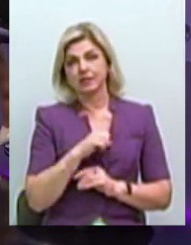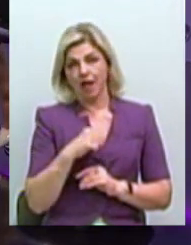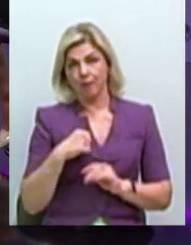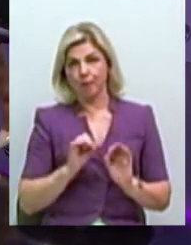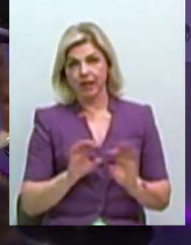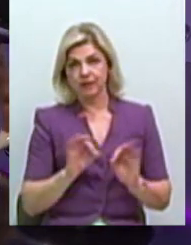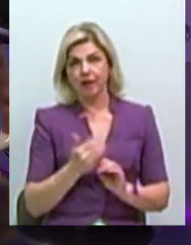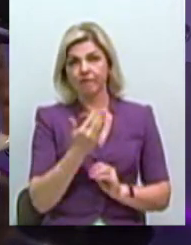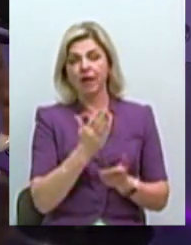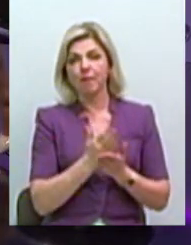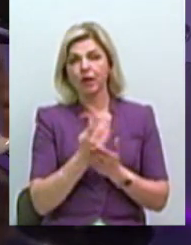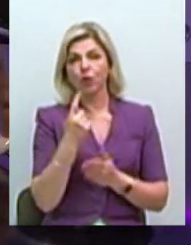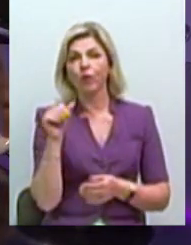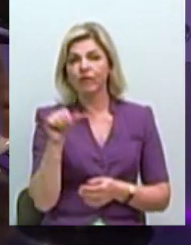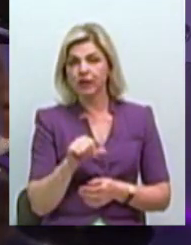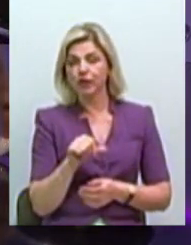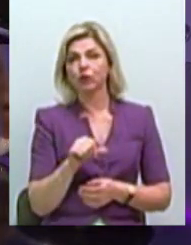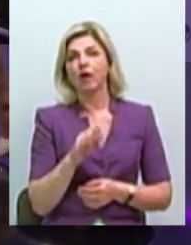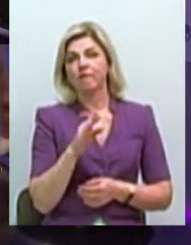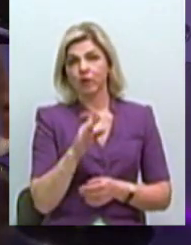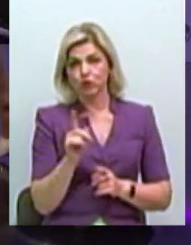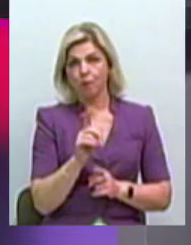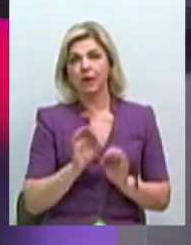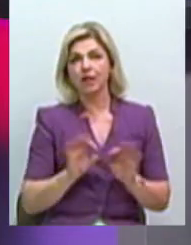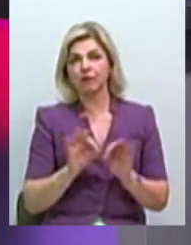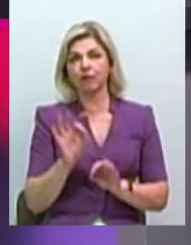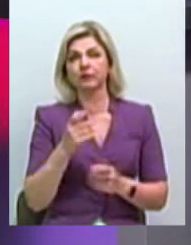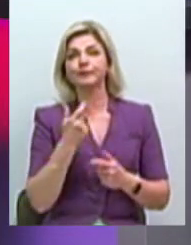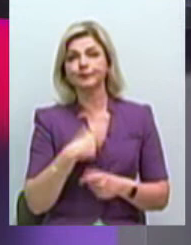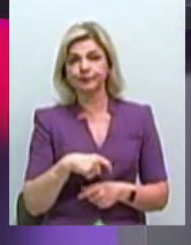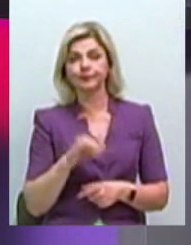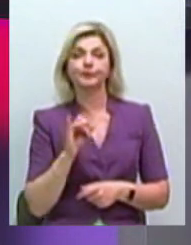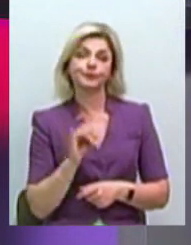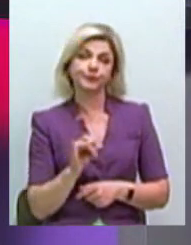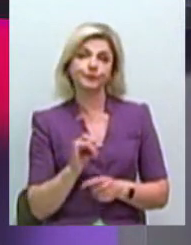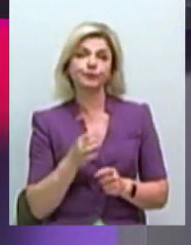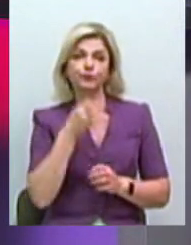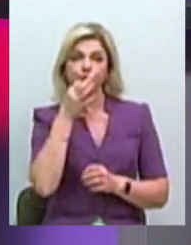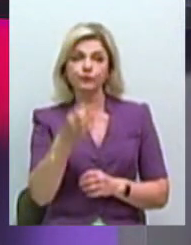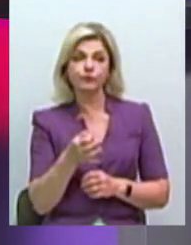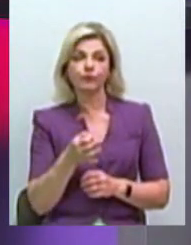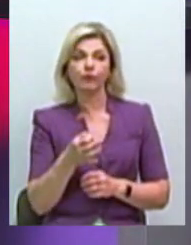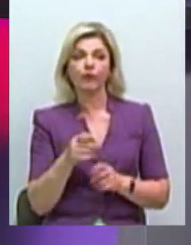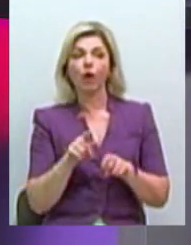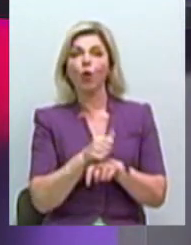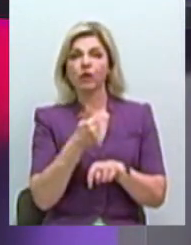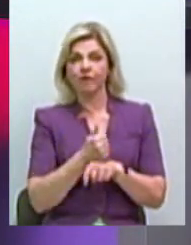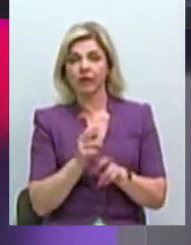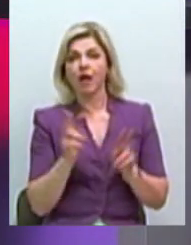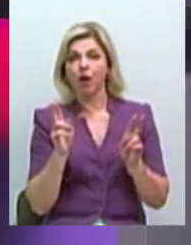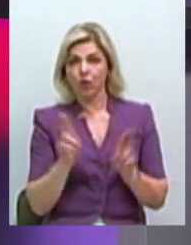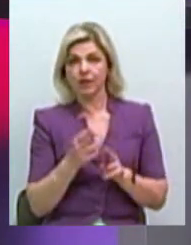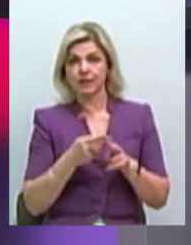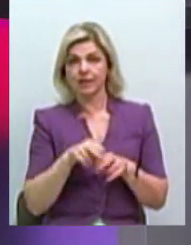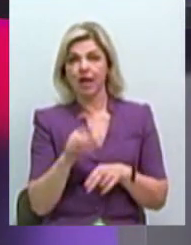Ви матимете одну хвилину, аби розказати про себе і відповісти такий головний концепт цього